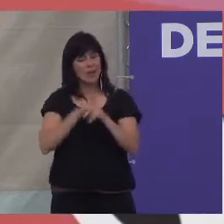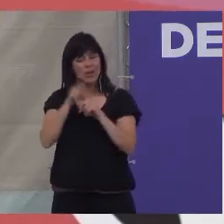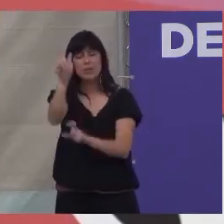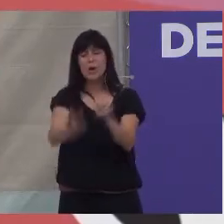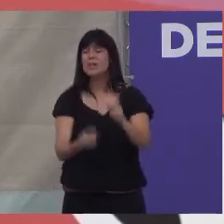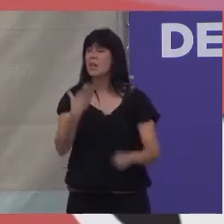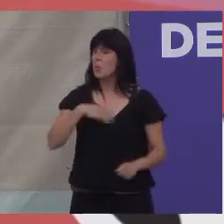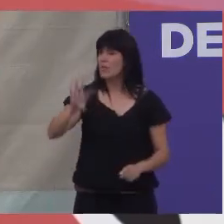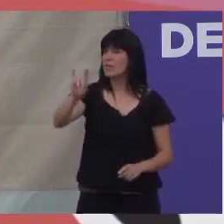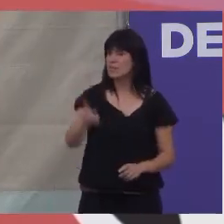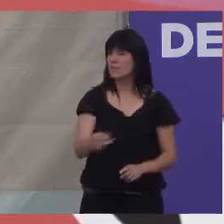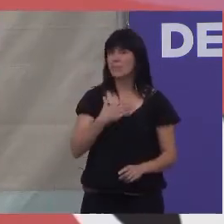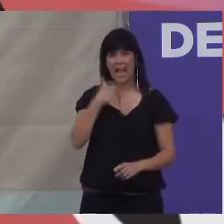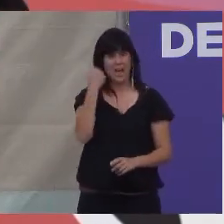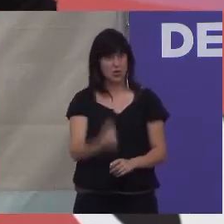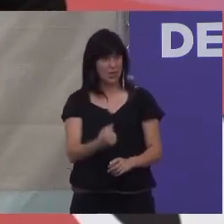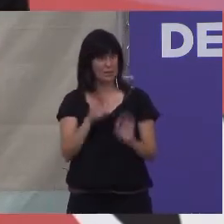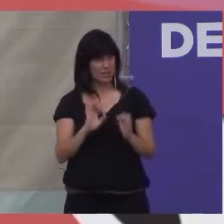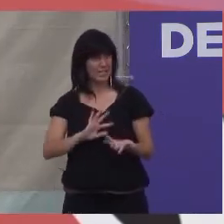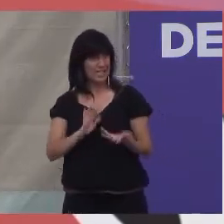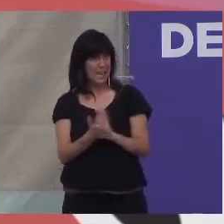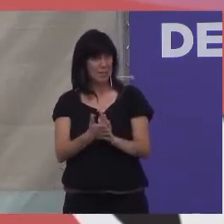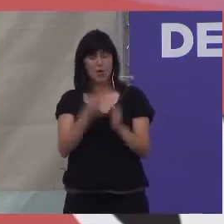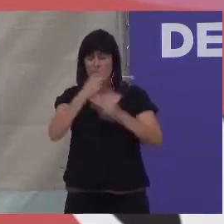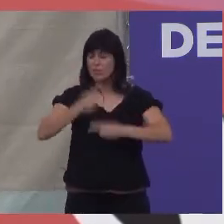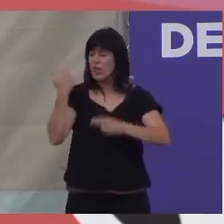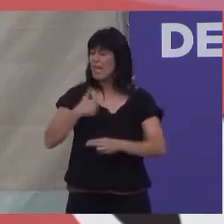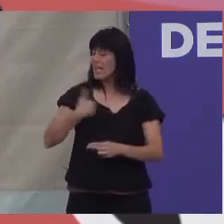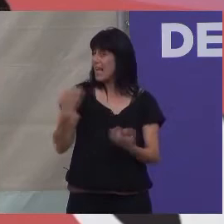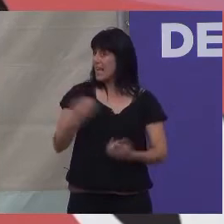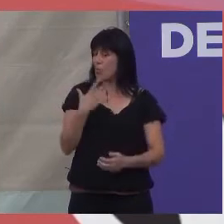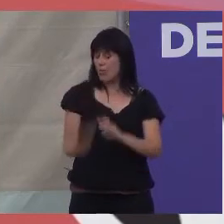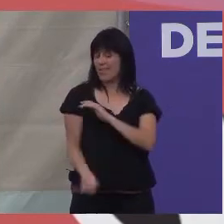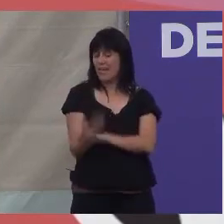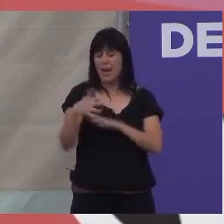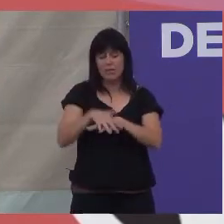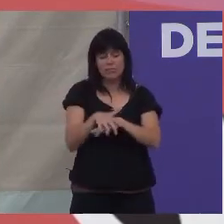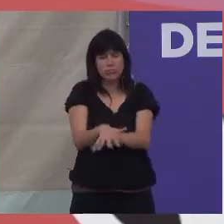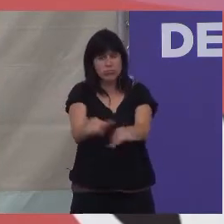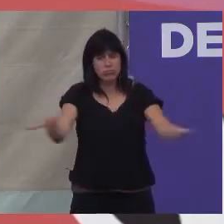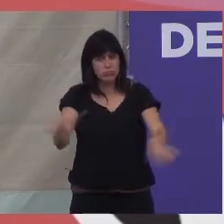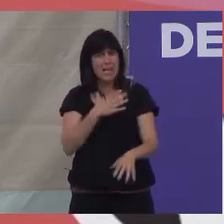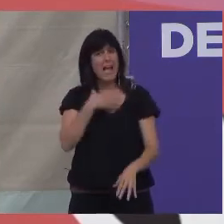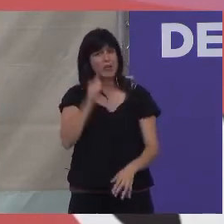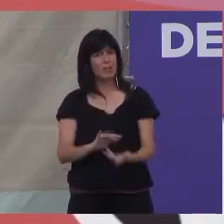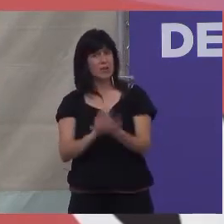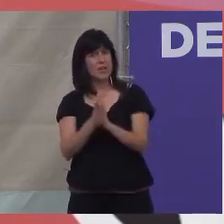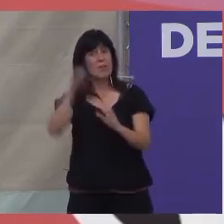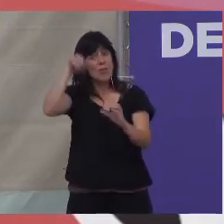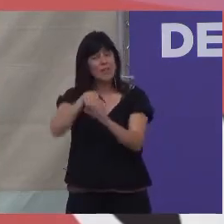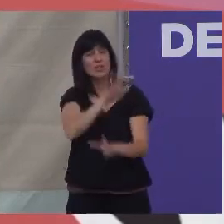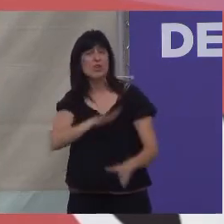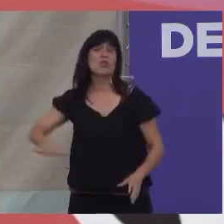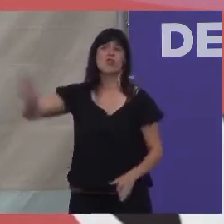els ajuntaments del canvi el que hem demostrat que podem fer una xarxa d'ajuntaments en tot l'estat espanyol. I jo vull la mateixa